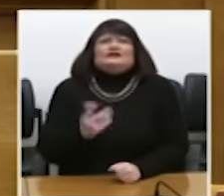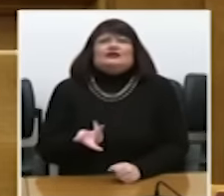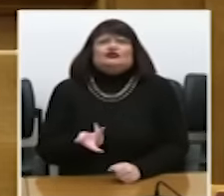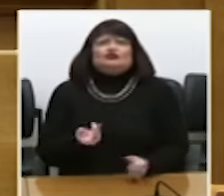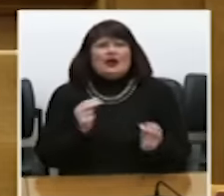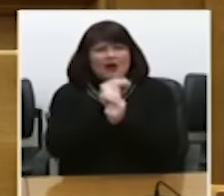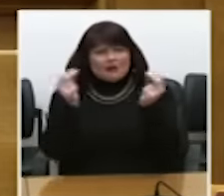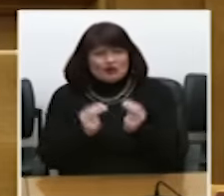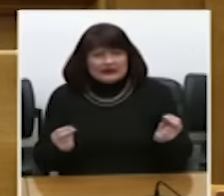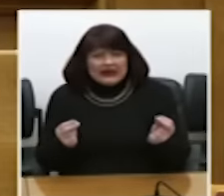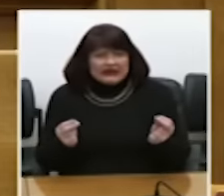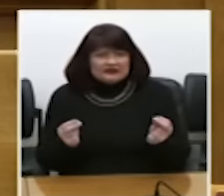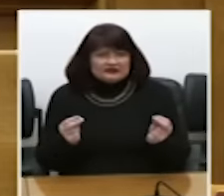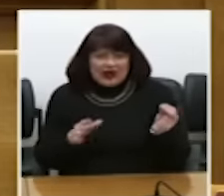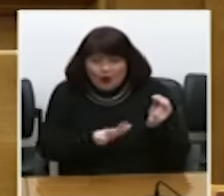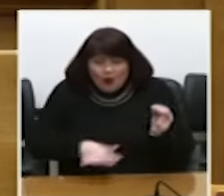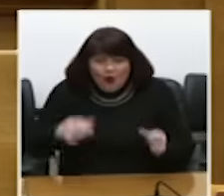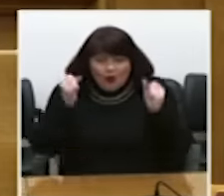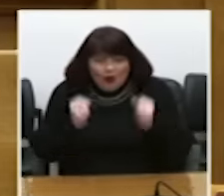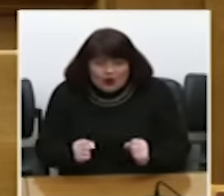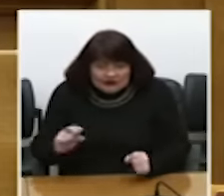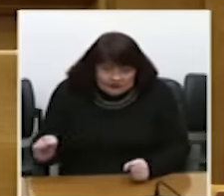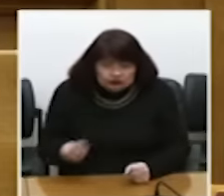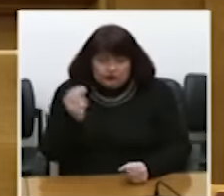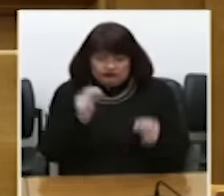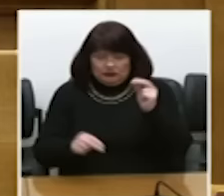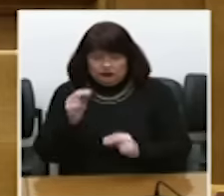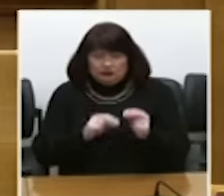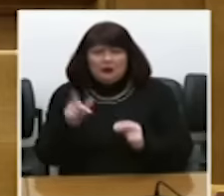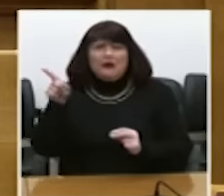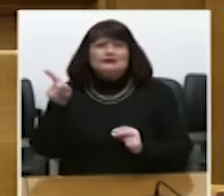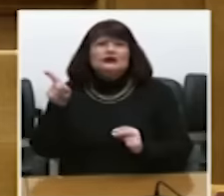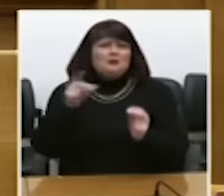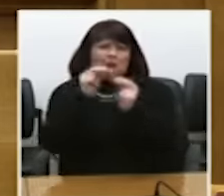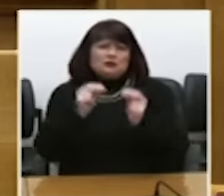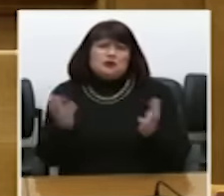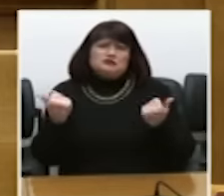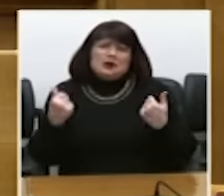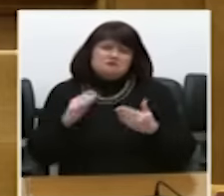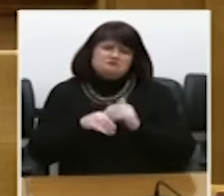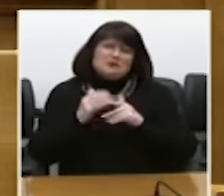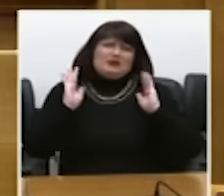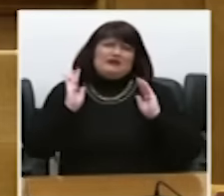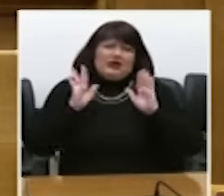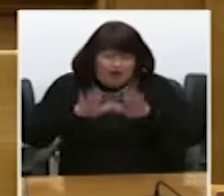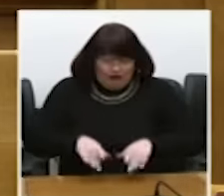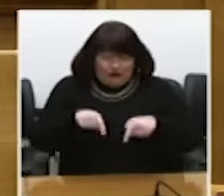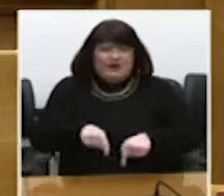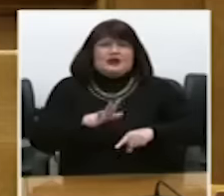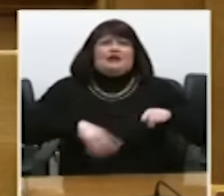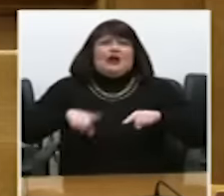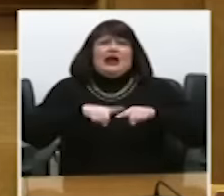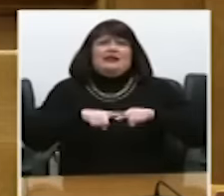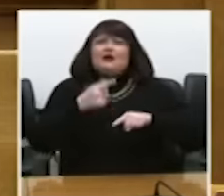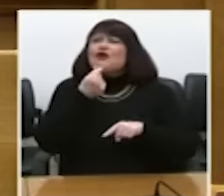τις συνέπειες της όποιας επιλογής τους, που σημαίνει βέβαια ότι μπορεί να είναι πολύ πιο εύκολα χειραγωγήσιμη.